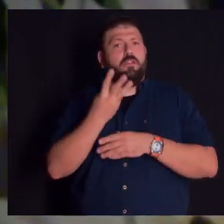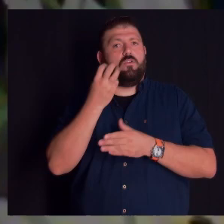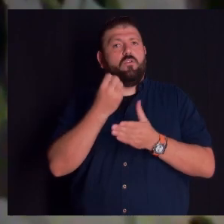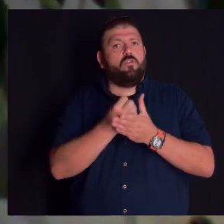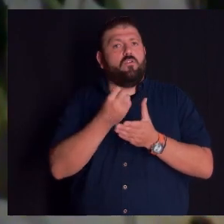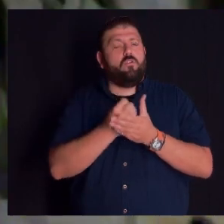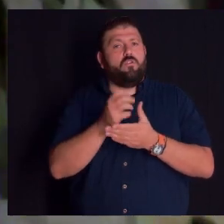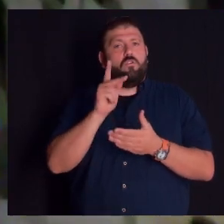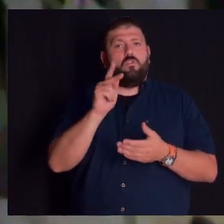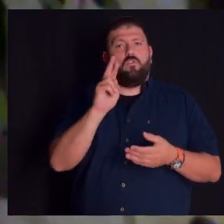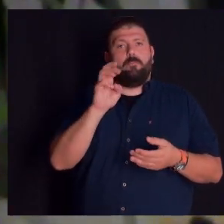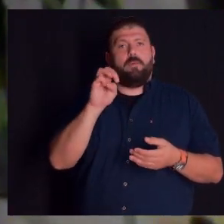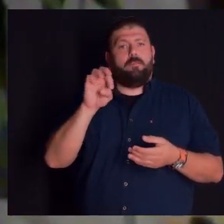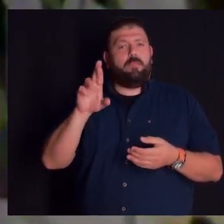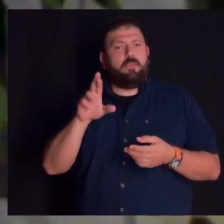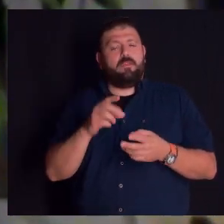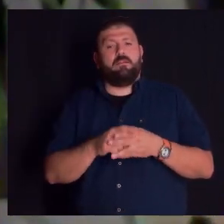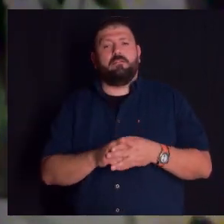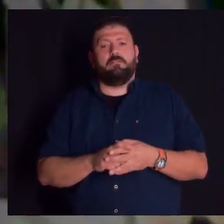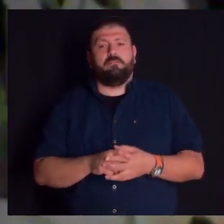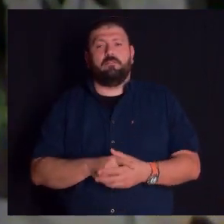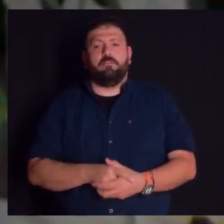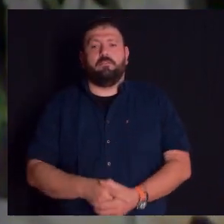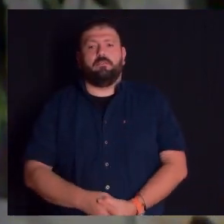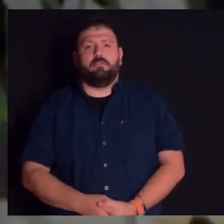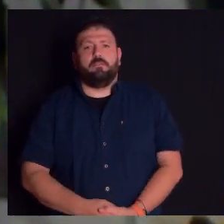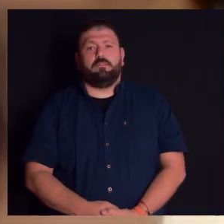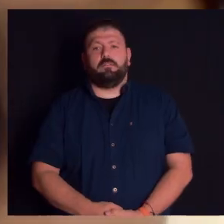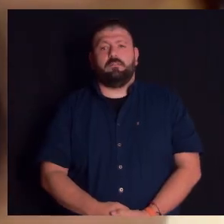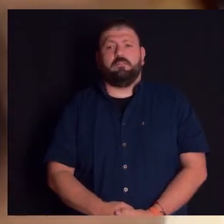we have 3 premier goals. Да,